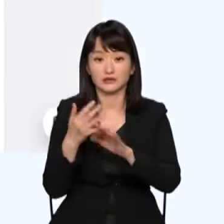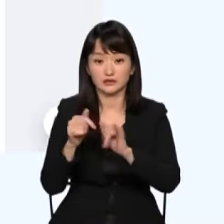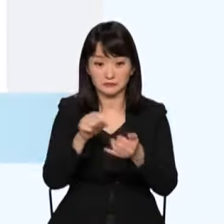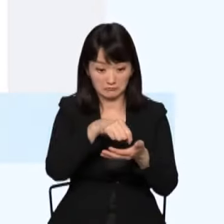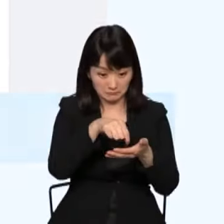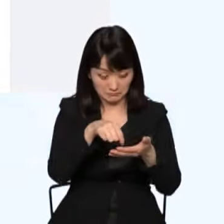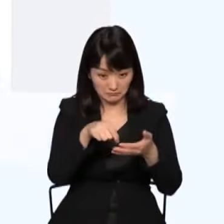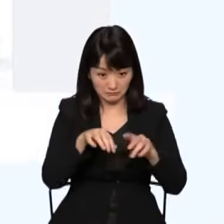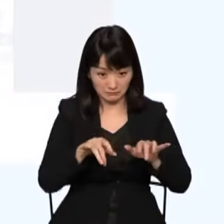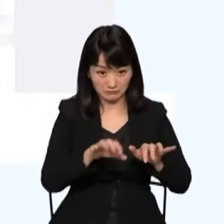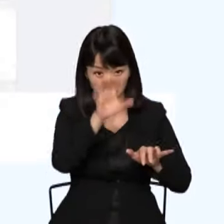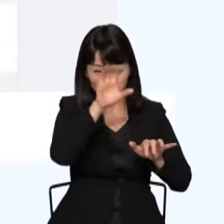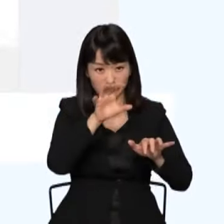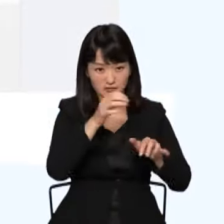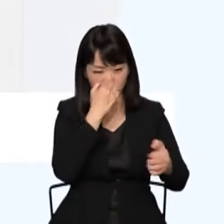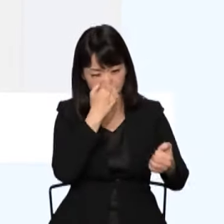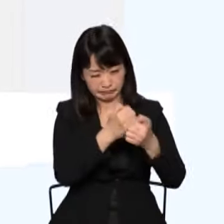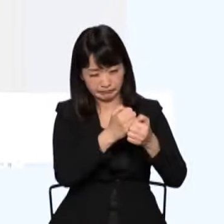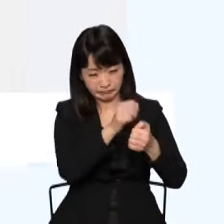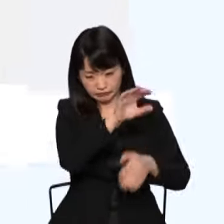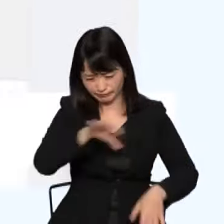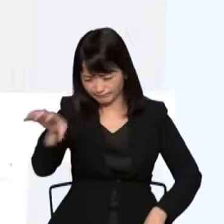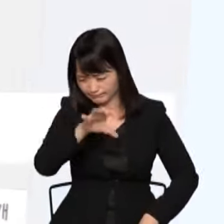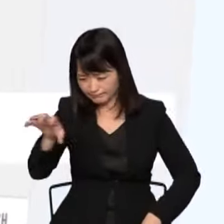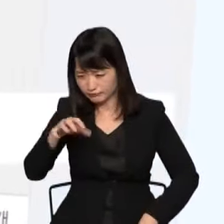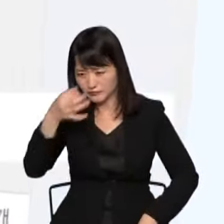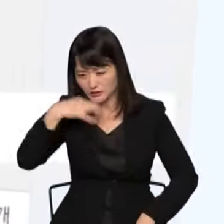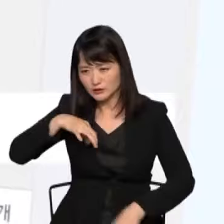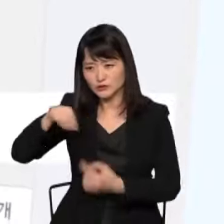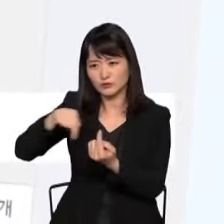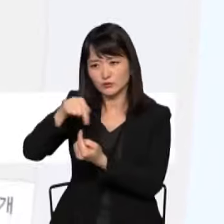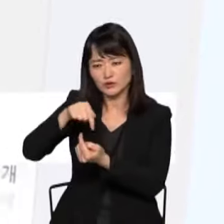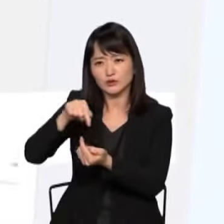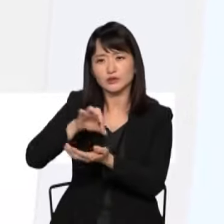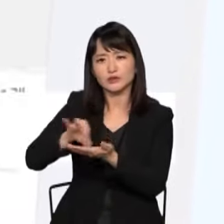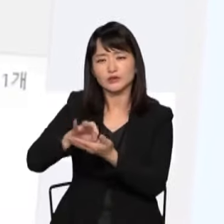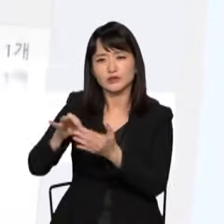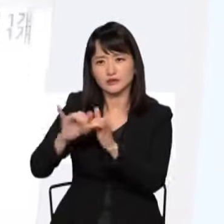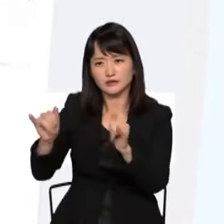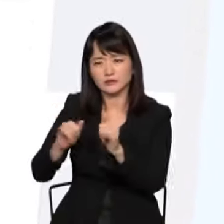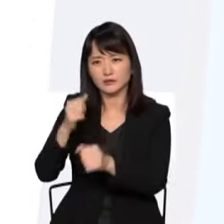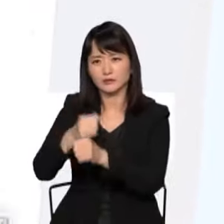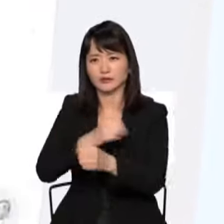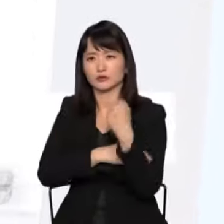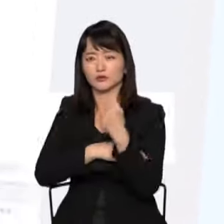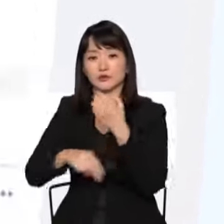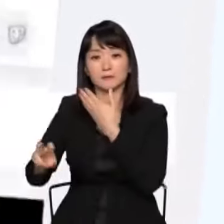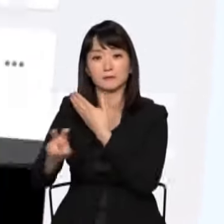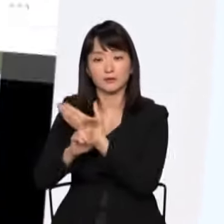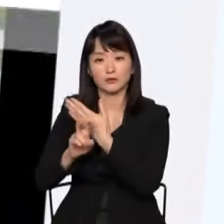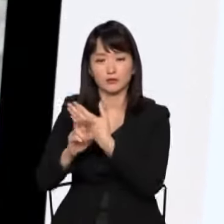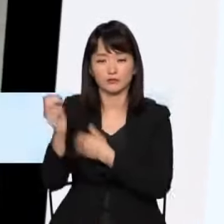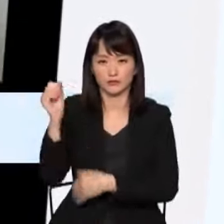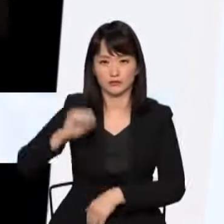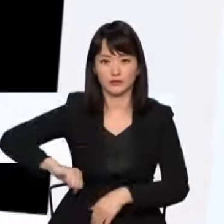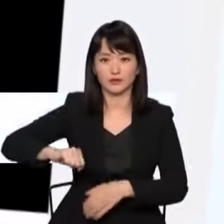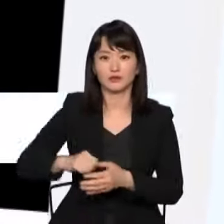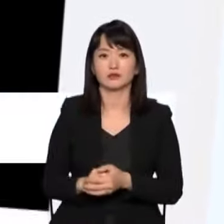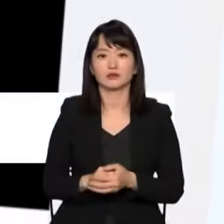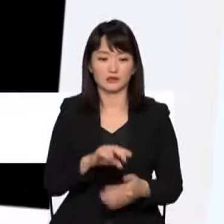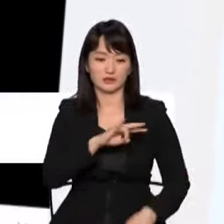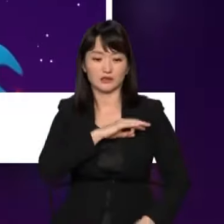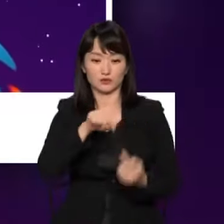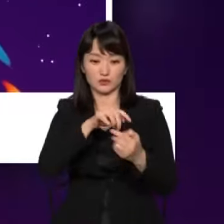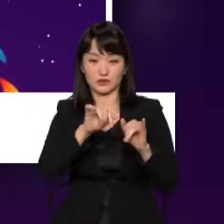쓴 글을 무단으로 도용해 영리 활동에 이용하면 저작권법 위반이 될 수 있는데 개정 운영자들이 이렇게까지 하는